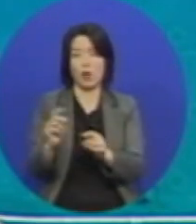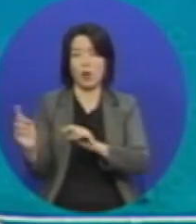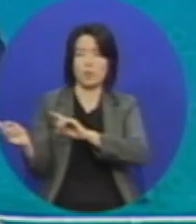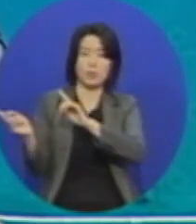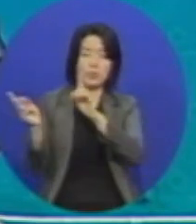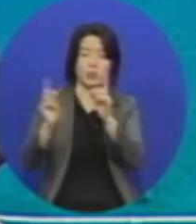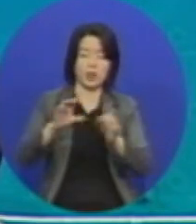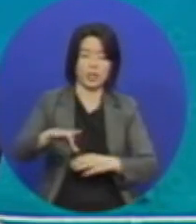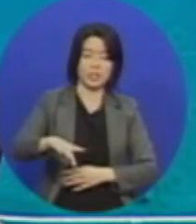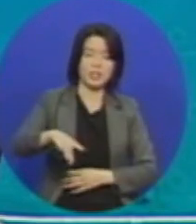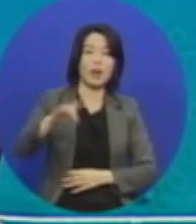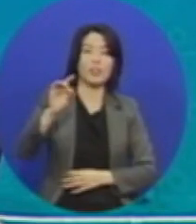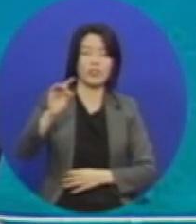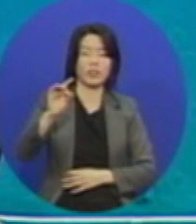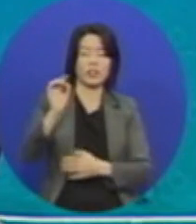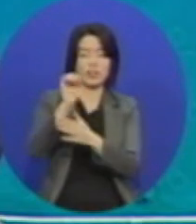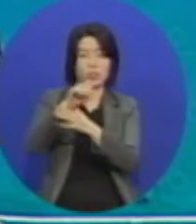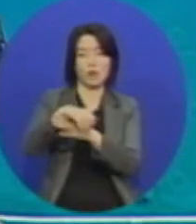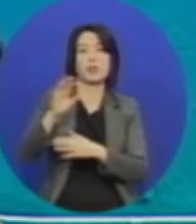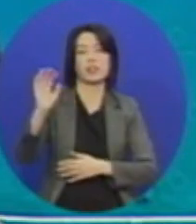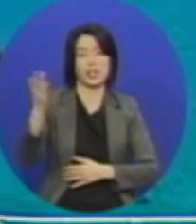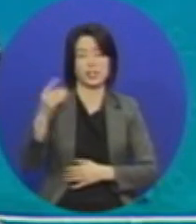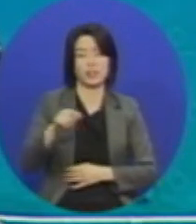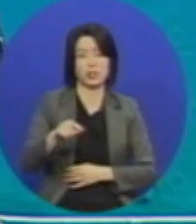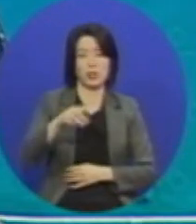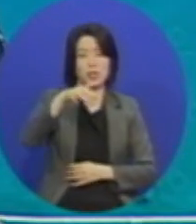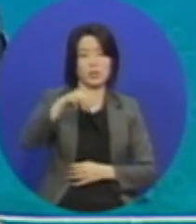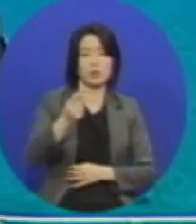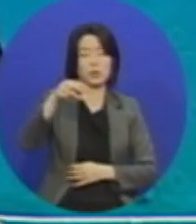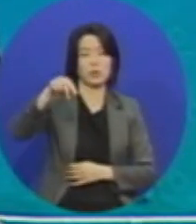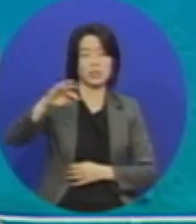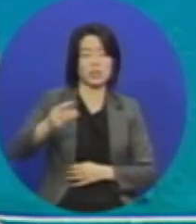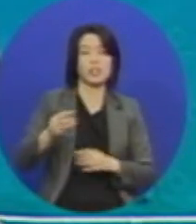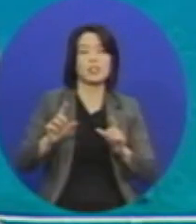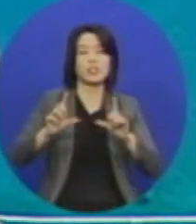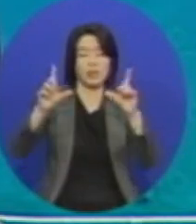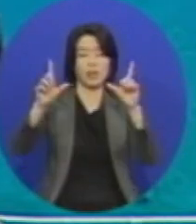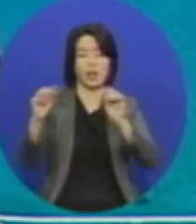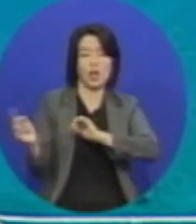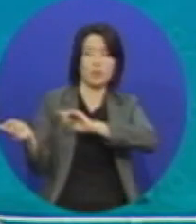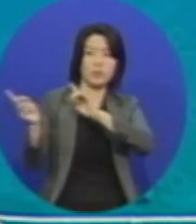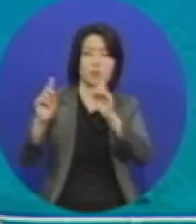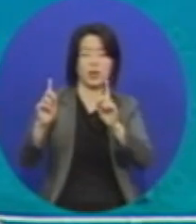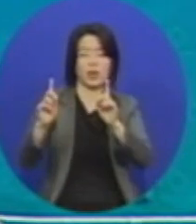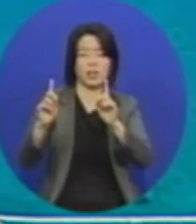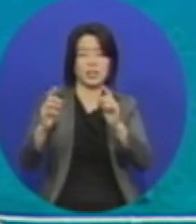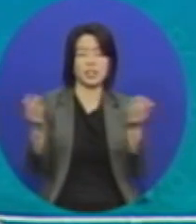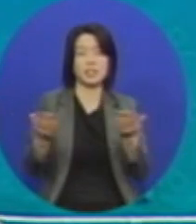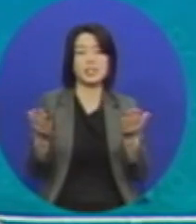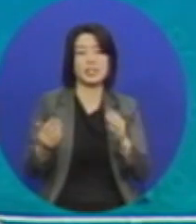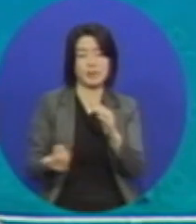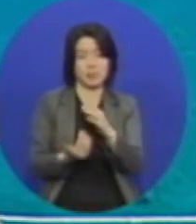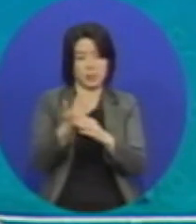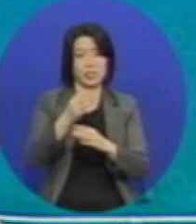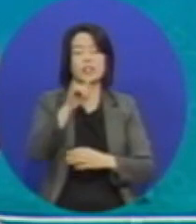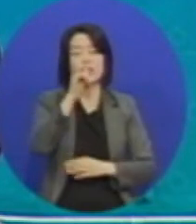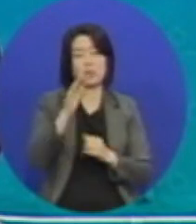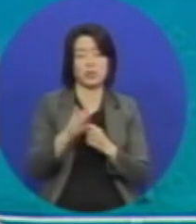가 되실 것이기 때문에 초 실 절 날 예수님의 부활의 사건이 일어날 것이기 때문입니다